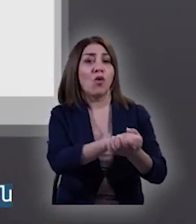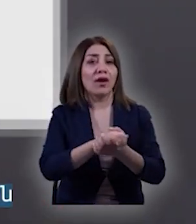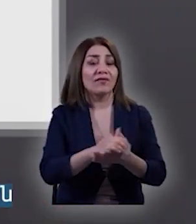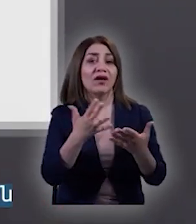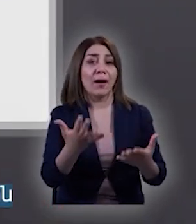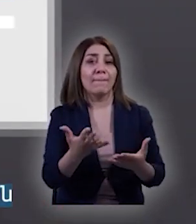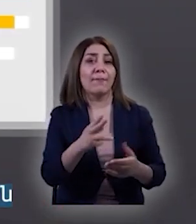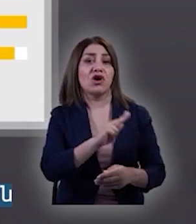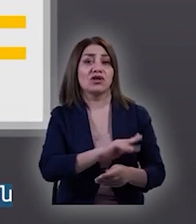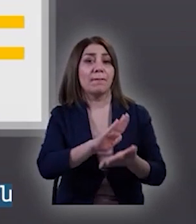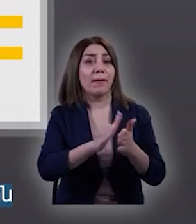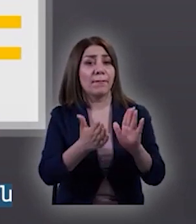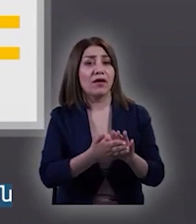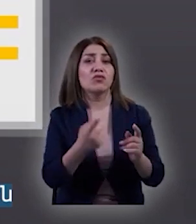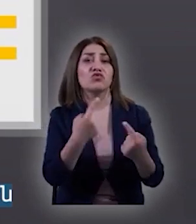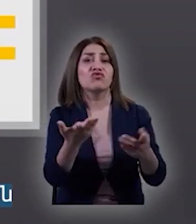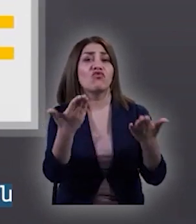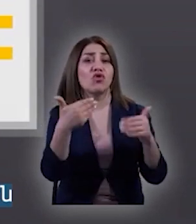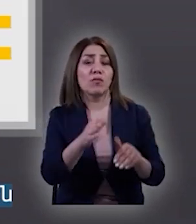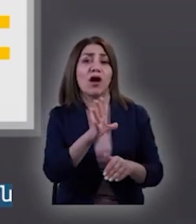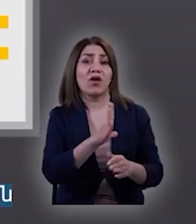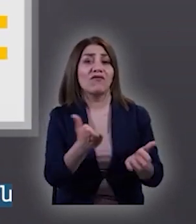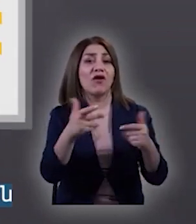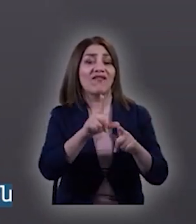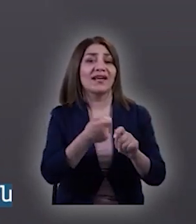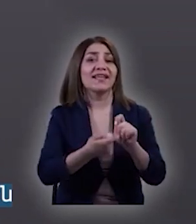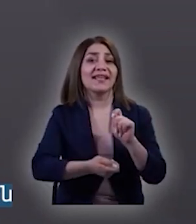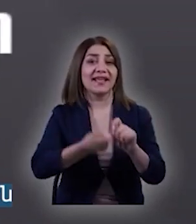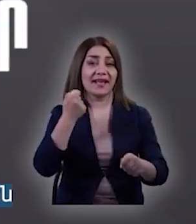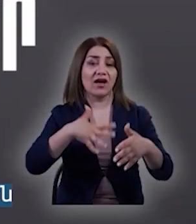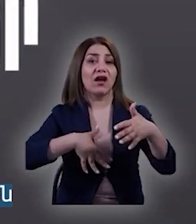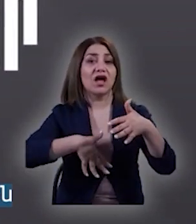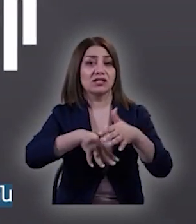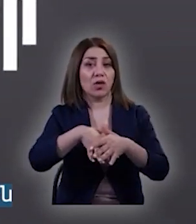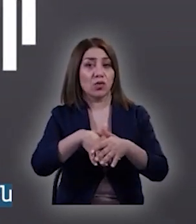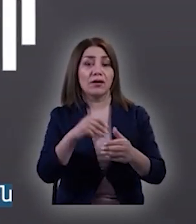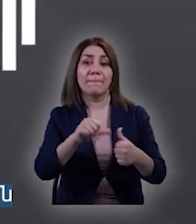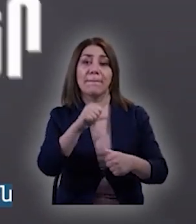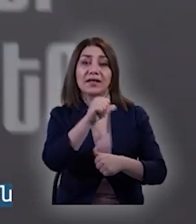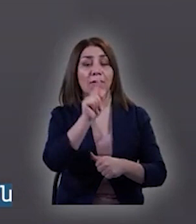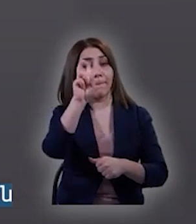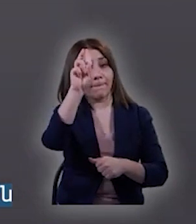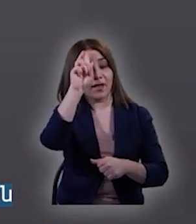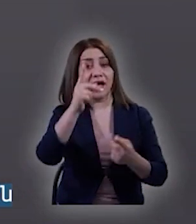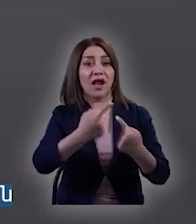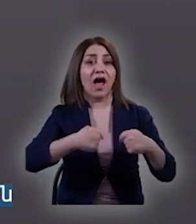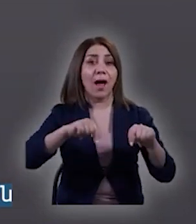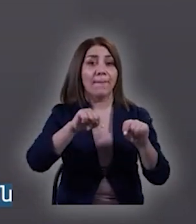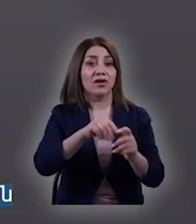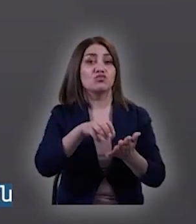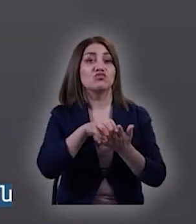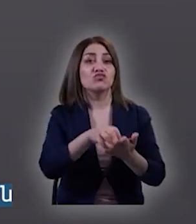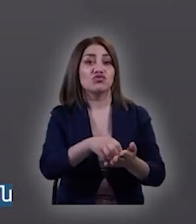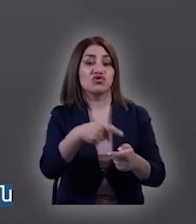կամ աշխատանքային պայմանագրով կամ գործատուի իրավական ակտով կարող են սահմանվել ավելի երկար տևողությամբ արձակուրդներ, բացառությամբ պետական